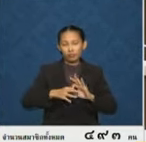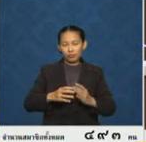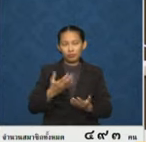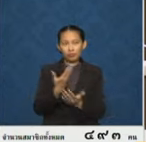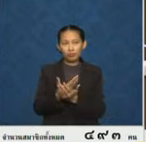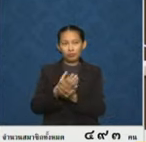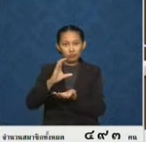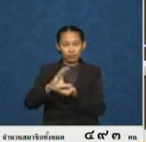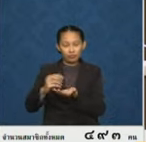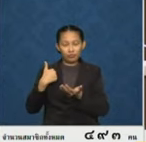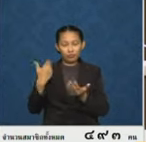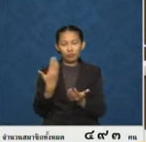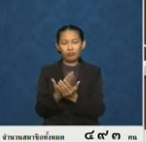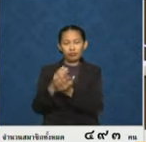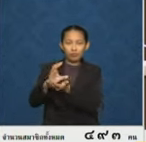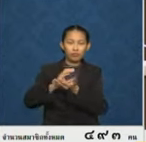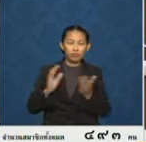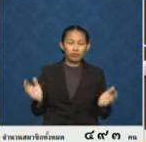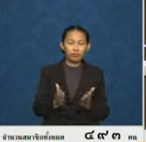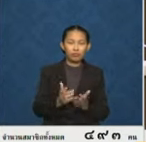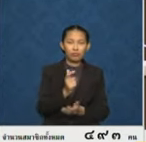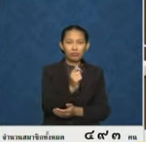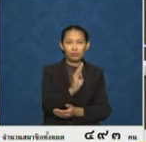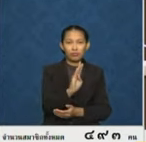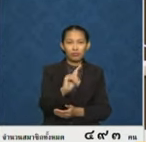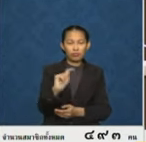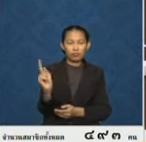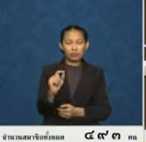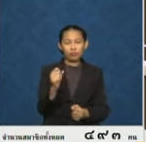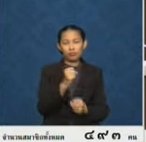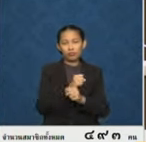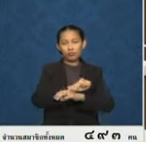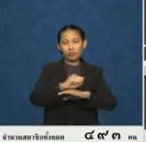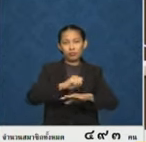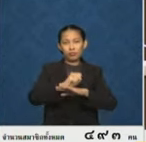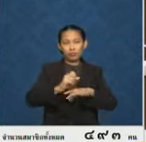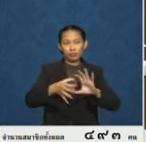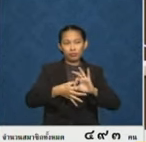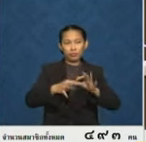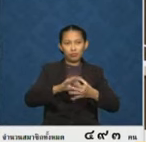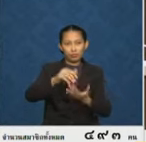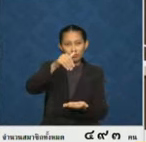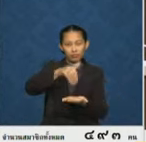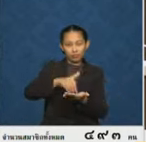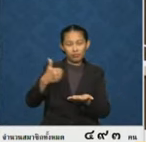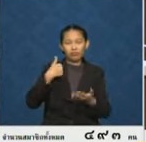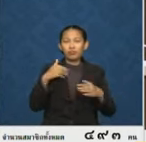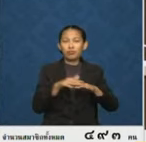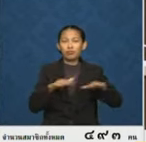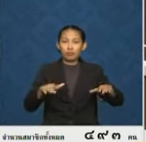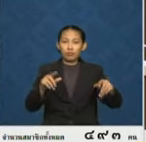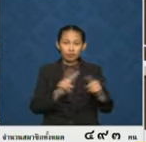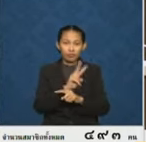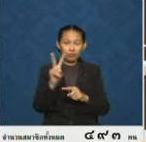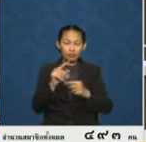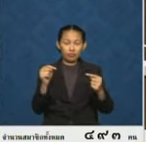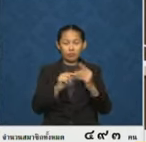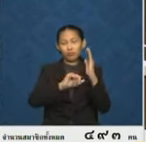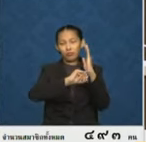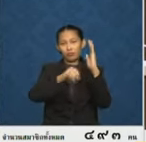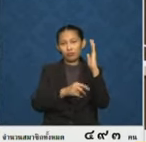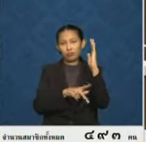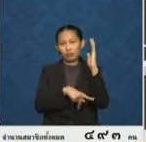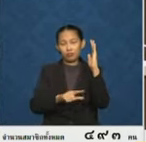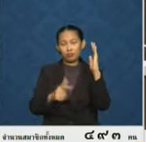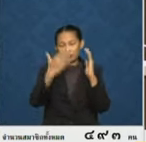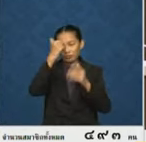ประมาณได้สนับสนุนงบประมาณให้อบตนาขในการสร้างสนามกีฬากลางให้เป็นสนามมาตรฐานแห่งที่ 2ของจังหวัดพัทลุงเพื่อให้